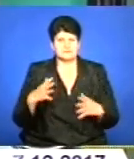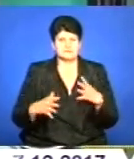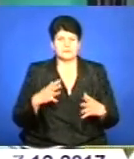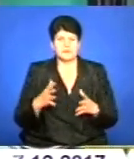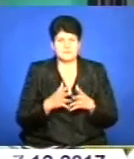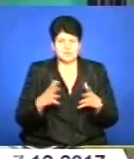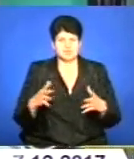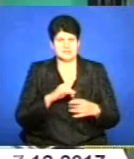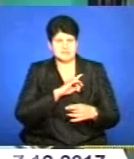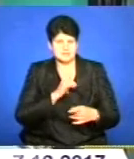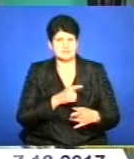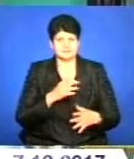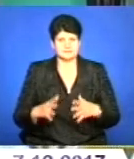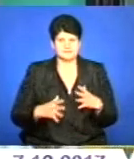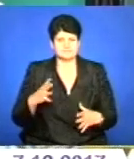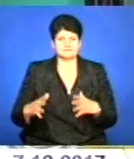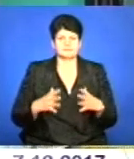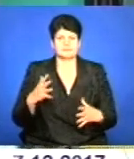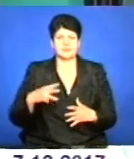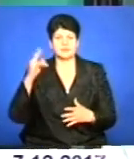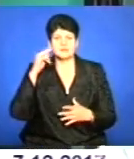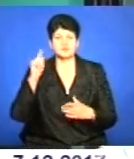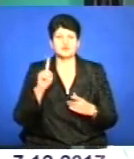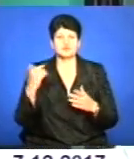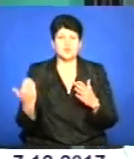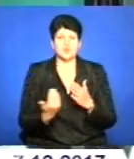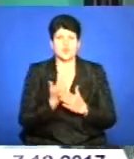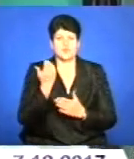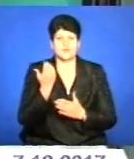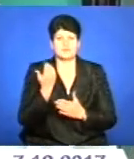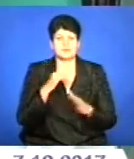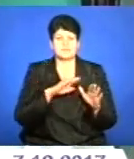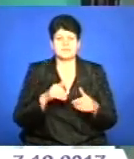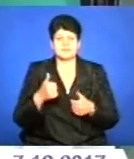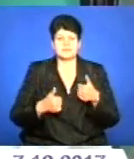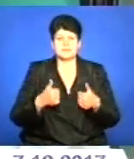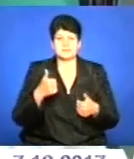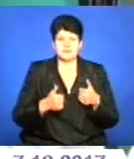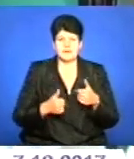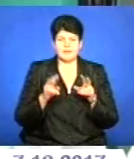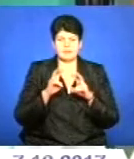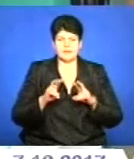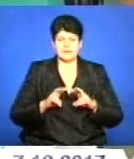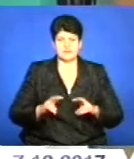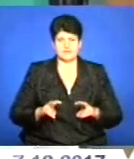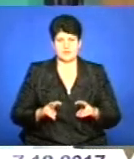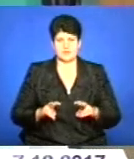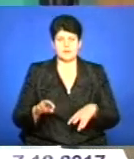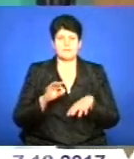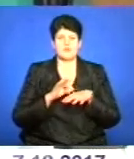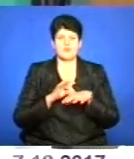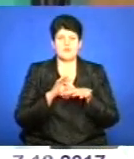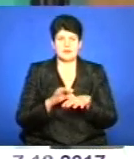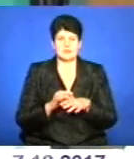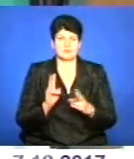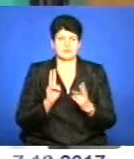потрібно сильніше тренуватися, потрібно навчатися чогось нового, після змагань, звичайно, аналізувати проведені